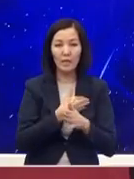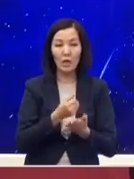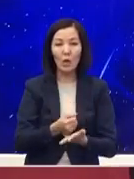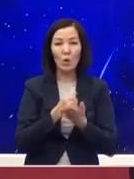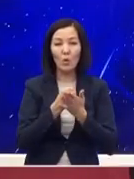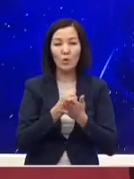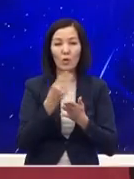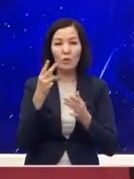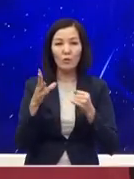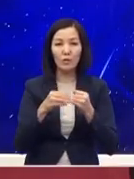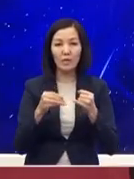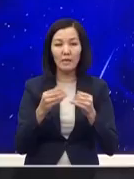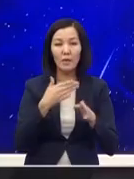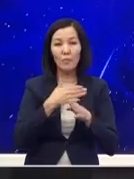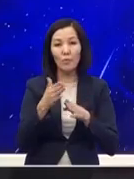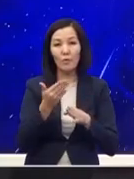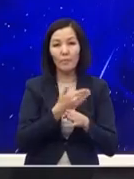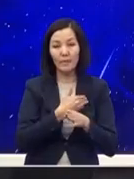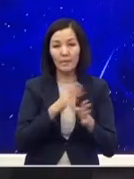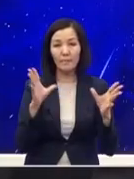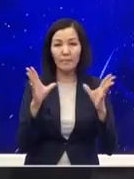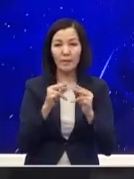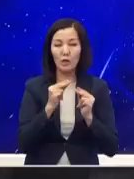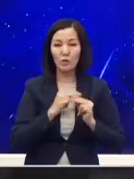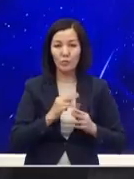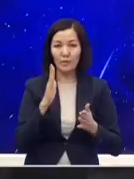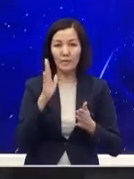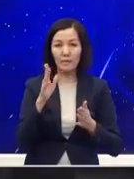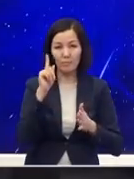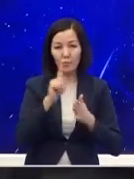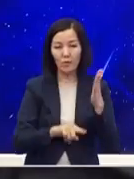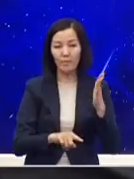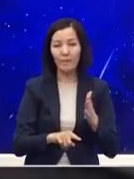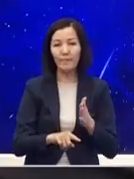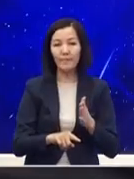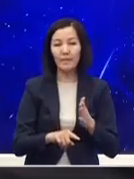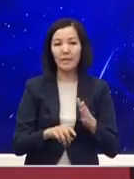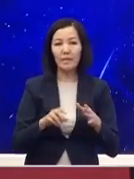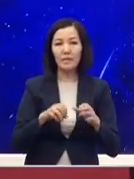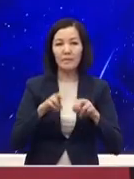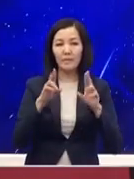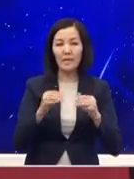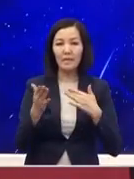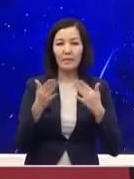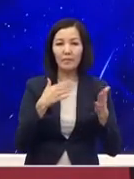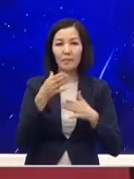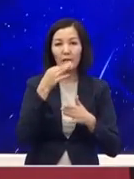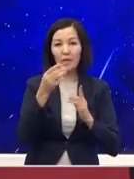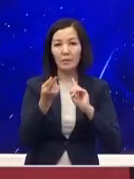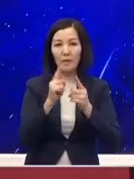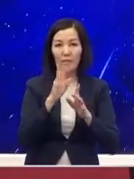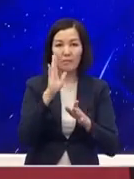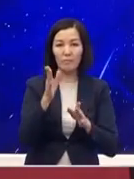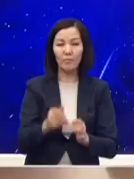білдіріп, жер мәселесін қарастырсаңыздар, бірлесе жақсы жетістікке жетеміз деп ойлаймын. Мамандар бір-бірімен тәжірибе алмасар